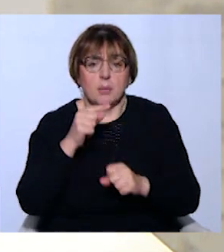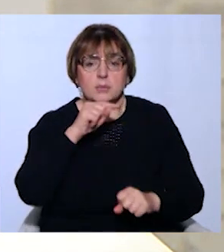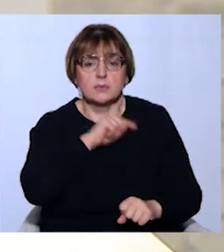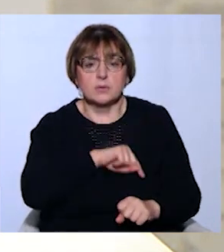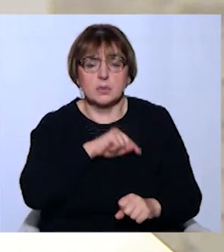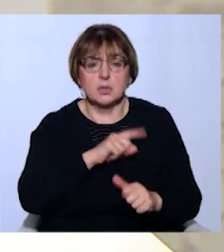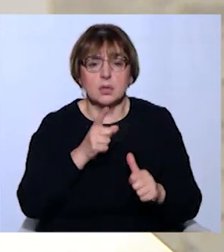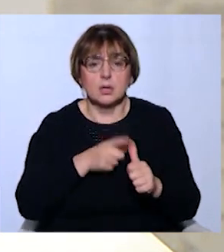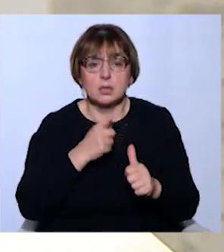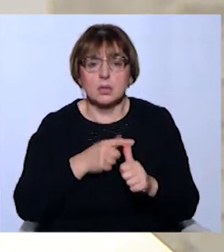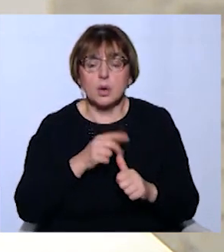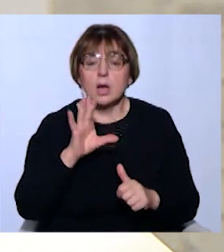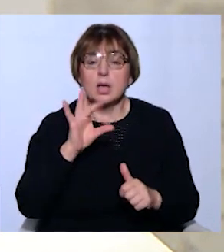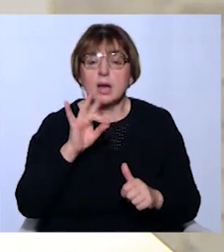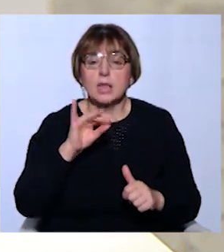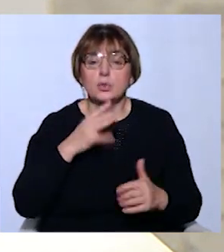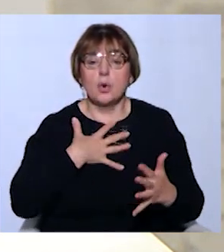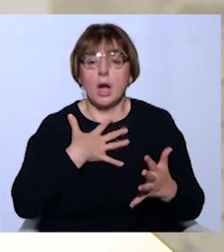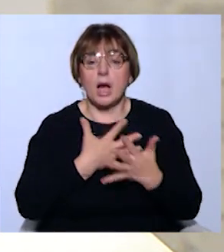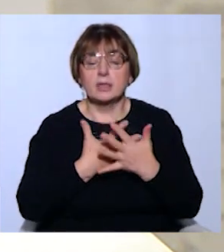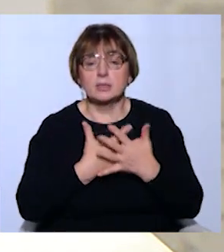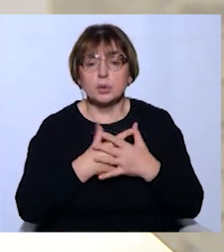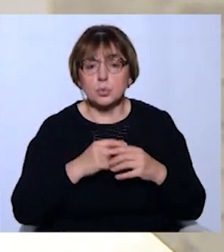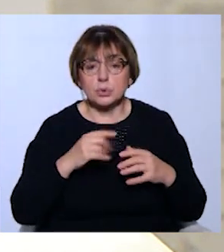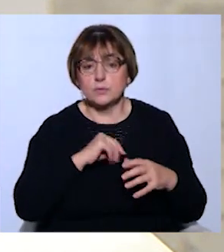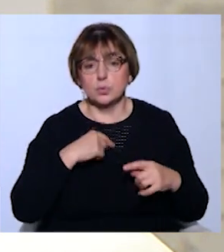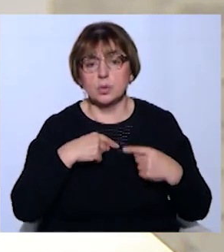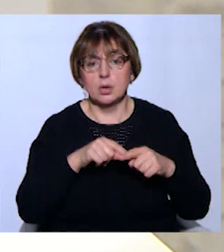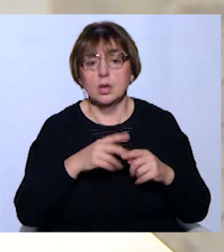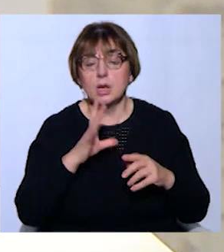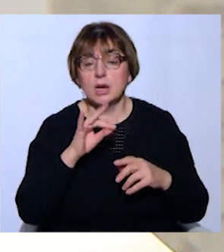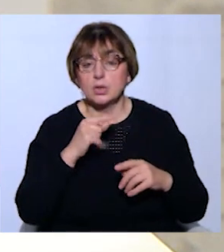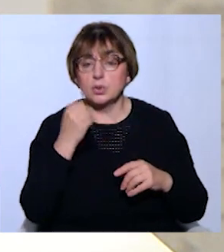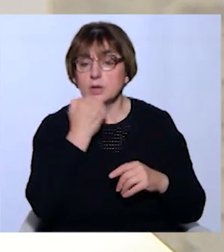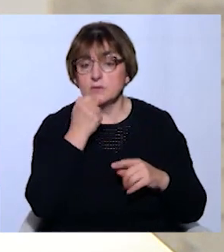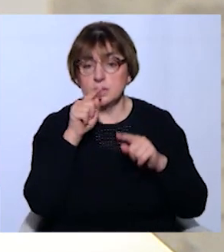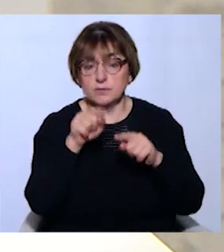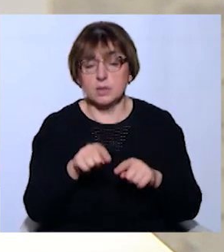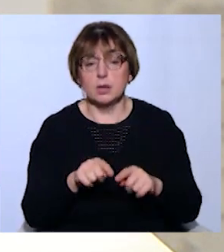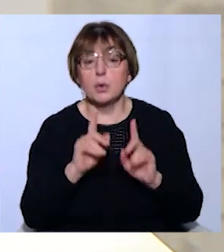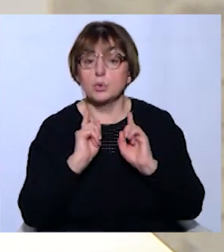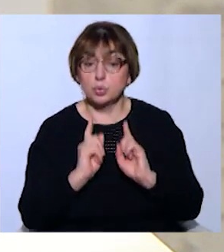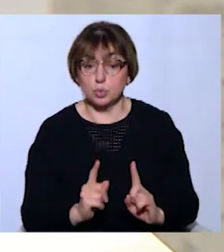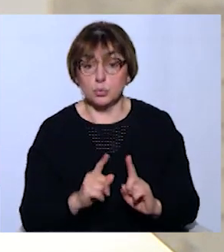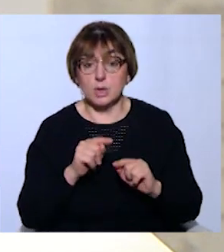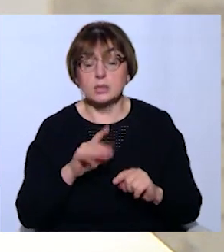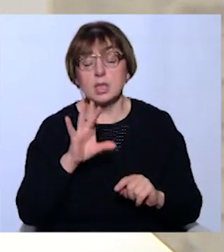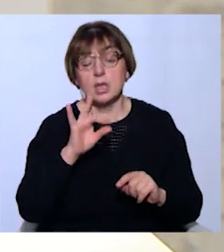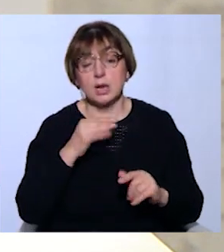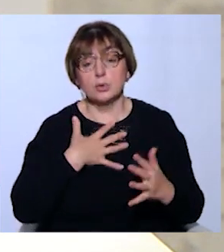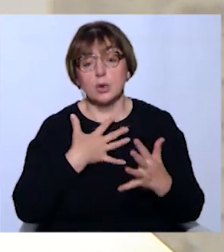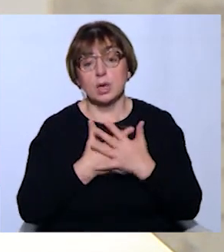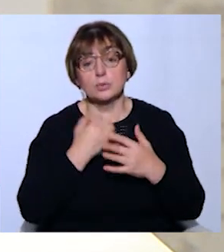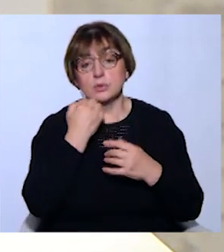თვისებას ეწოდება რადიოაქტიურობა, ხოლო ამ ნივთიერებას თვითონ რადიოაქტიური ნივთიერება, ხო? თუ ეს რადიოაქტიური